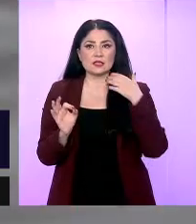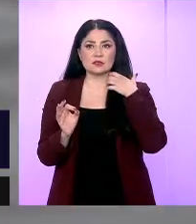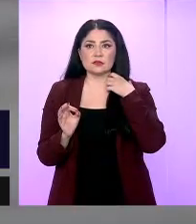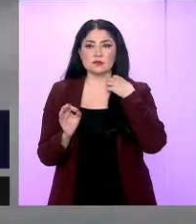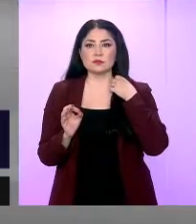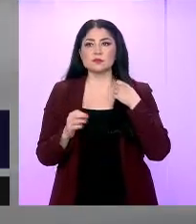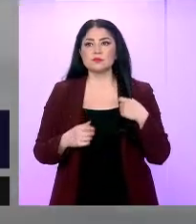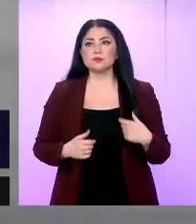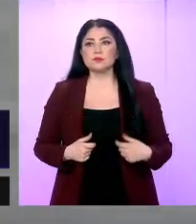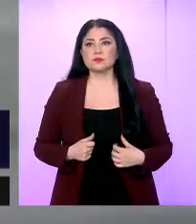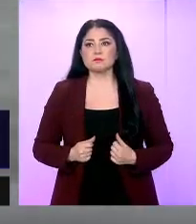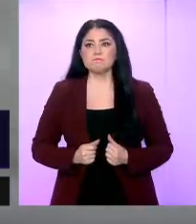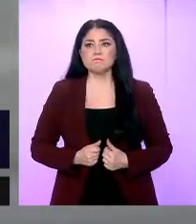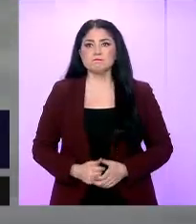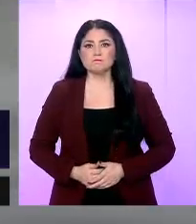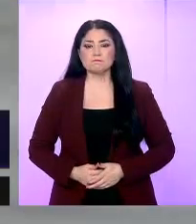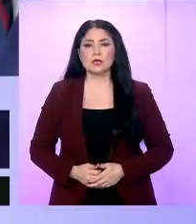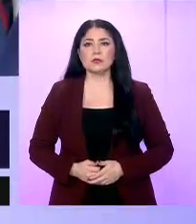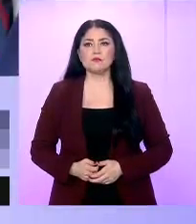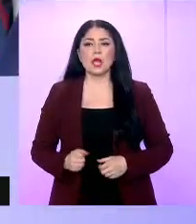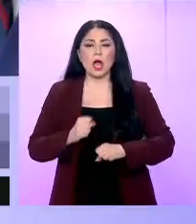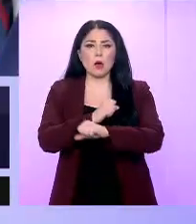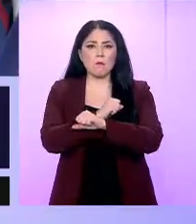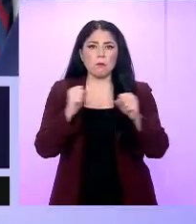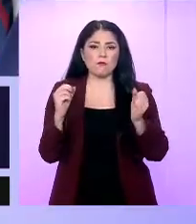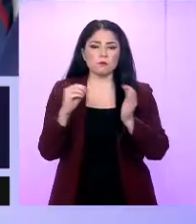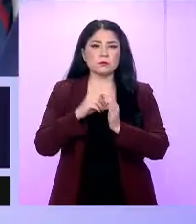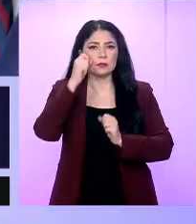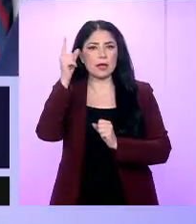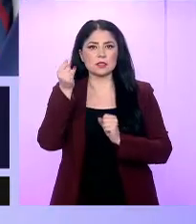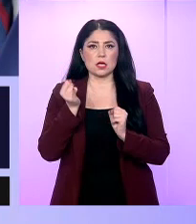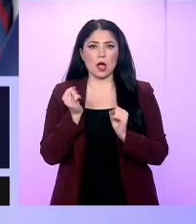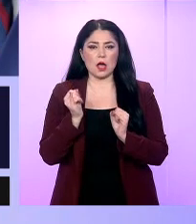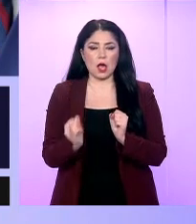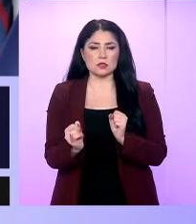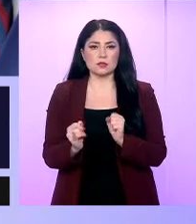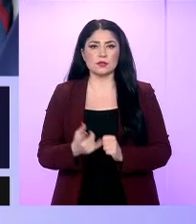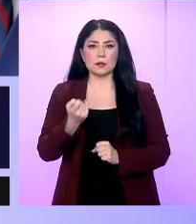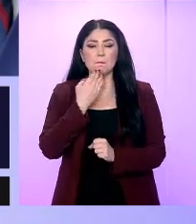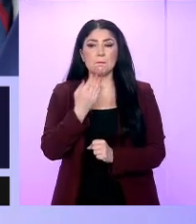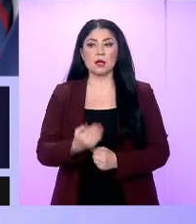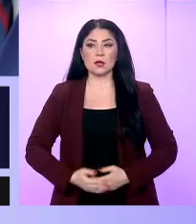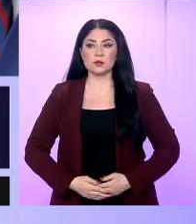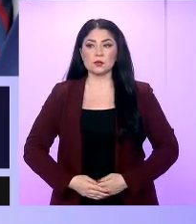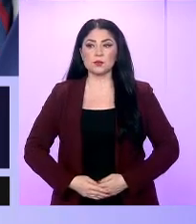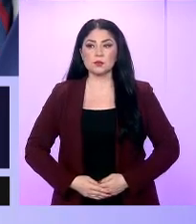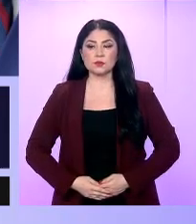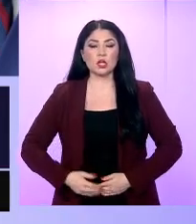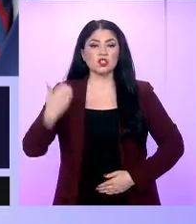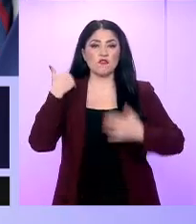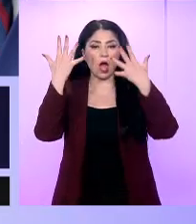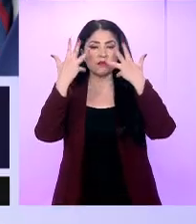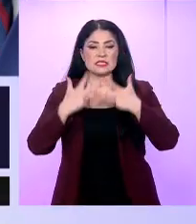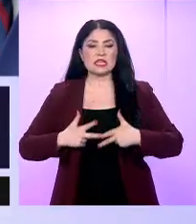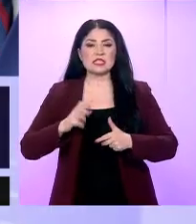informații. Alex. Bine, am găsit. Bombardamentul a avut loc în această dimineață și, din păcate, a anunțat șeful